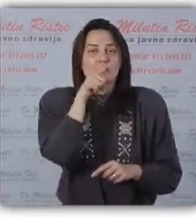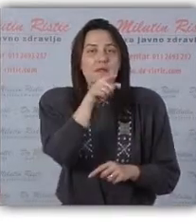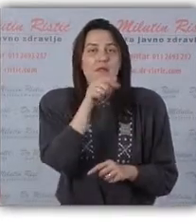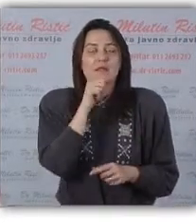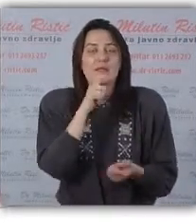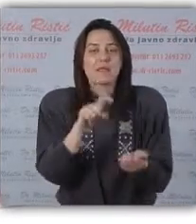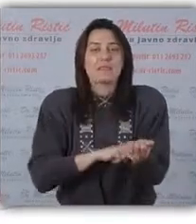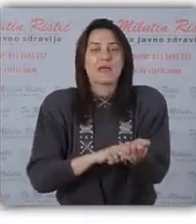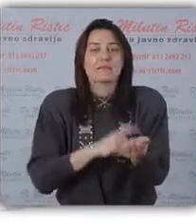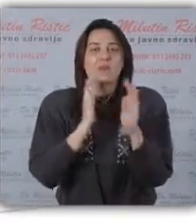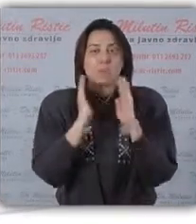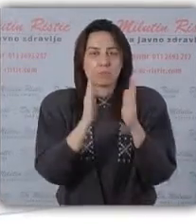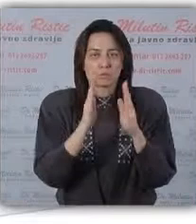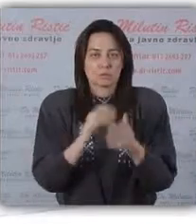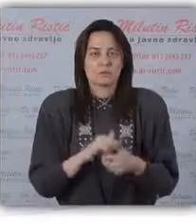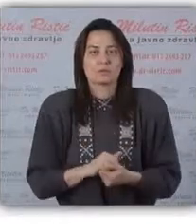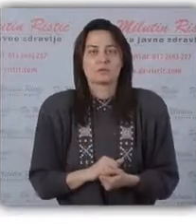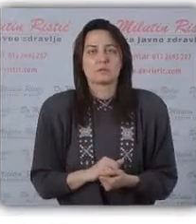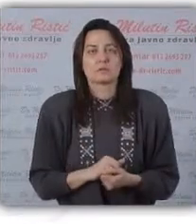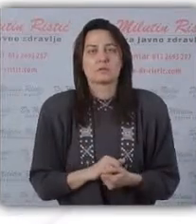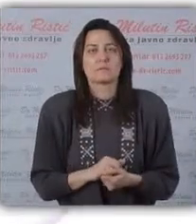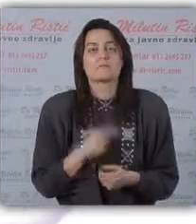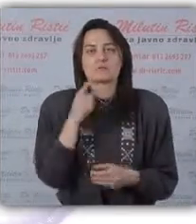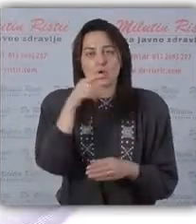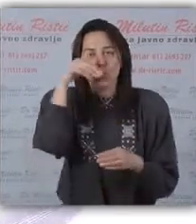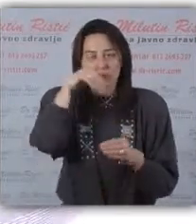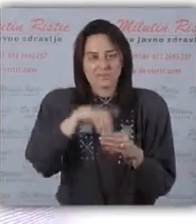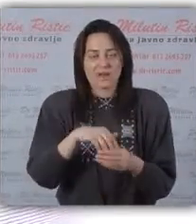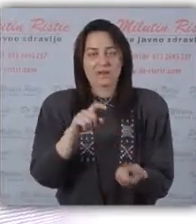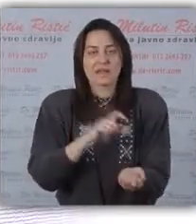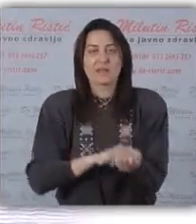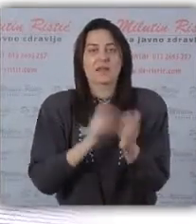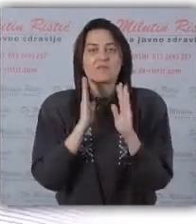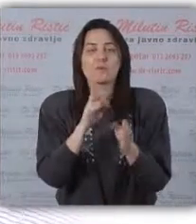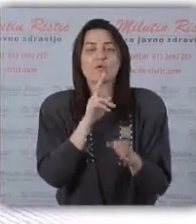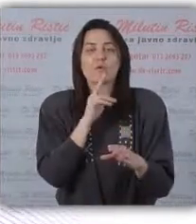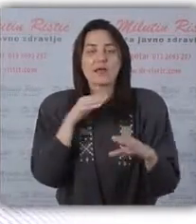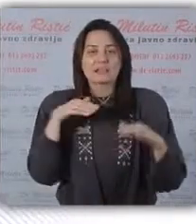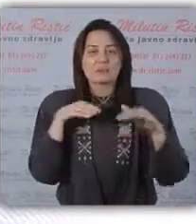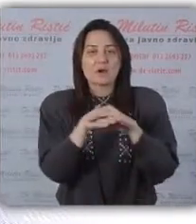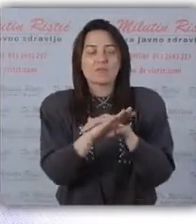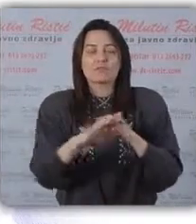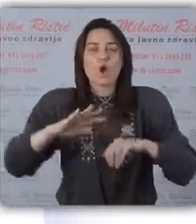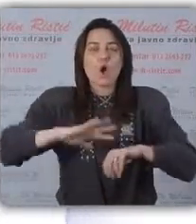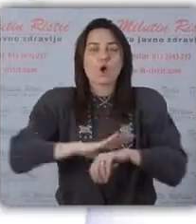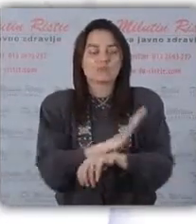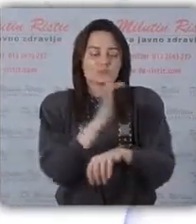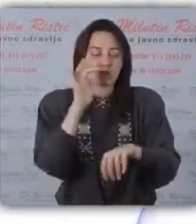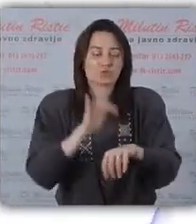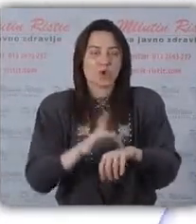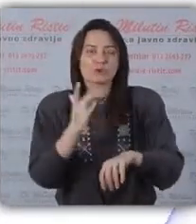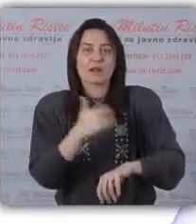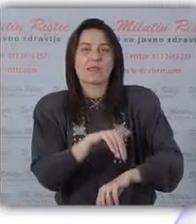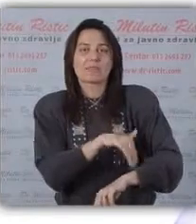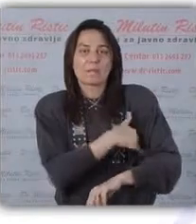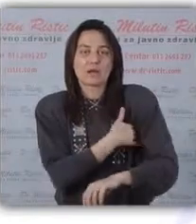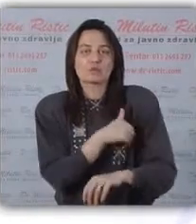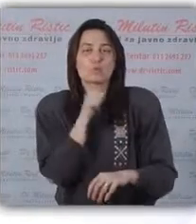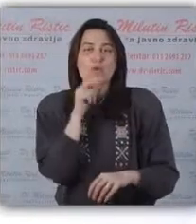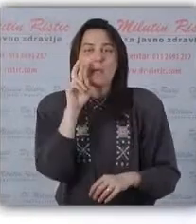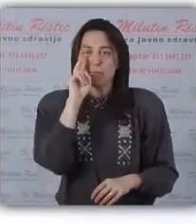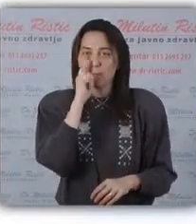i somatosenzitivni nervni put. To je u stvari nervni put koji sprovodi osjećaj dodira,